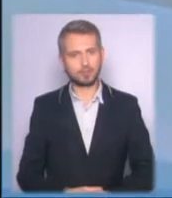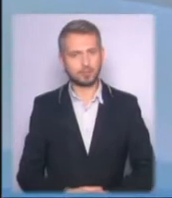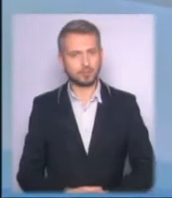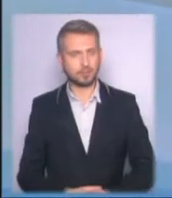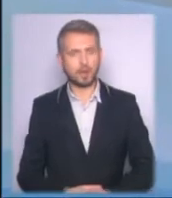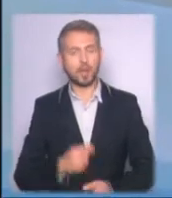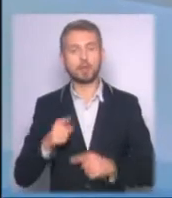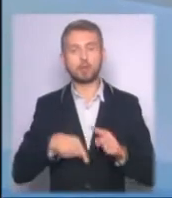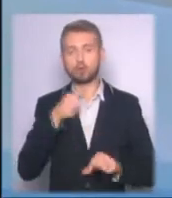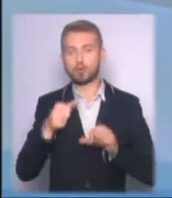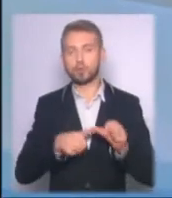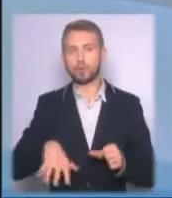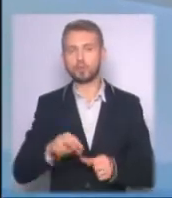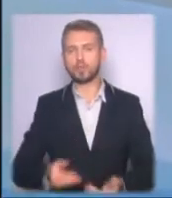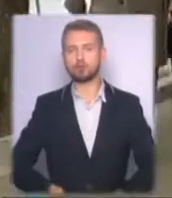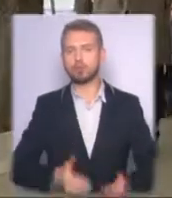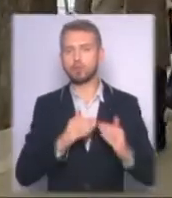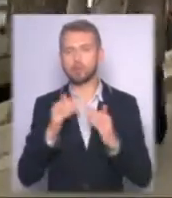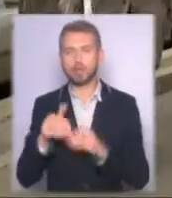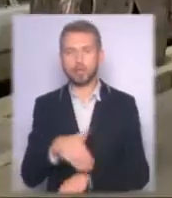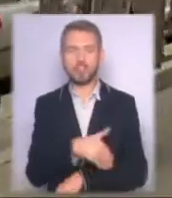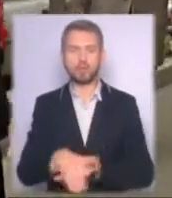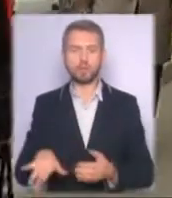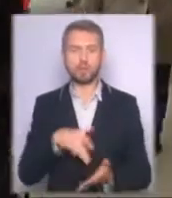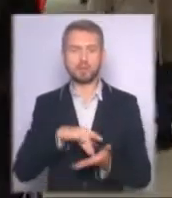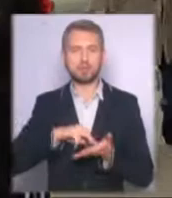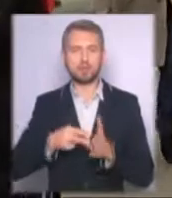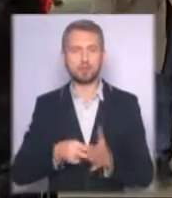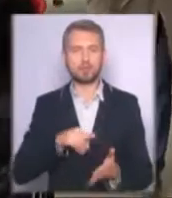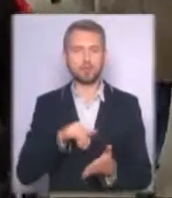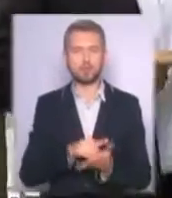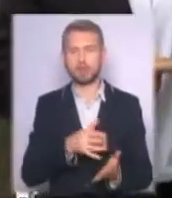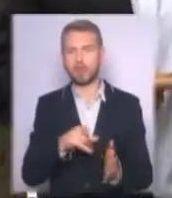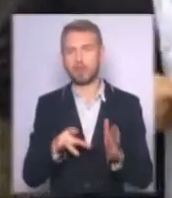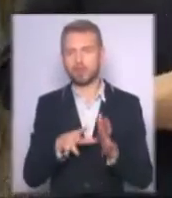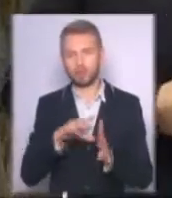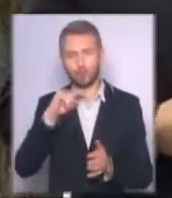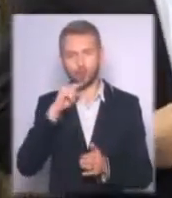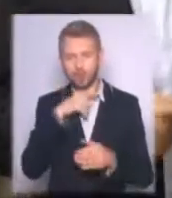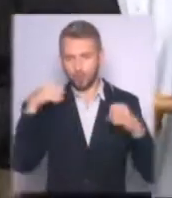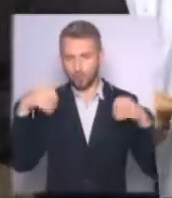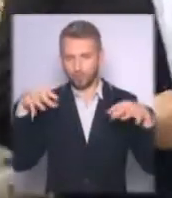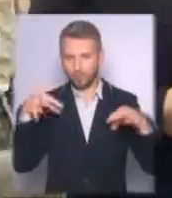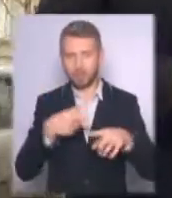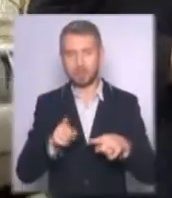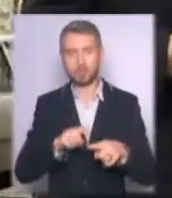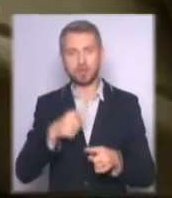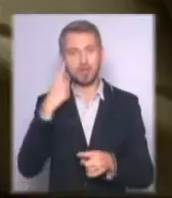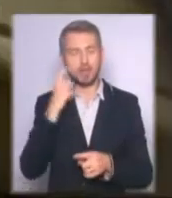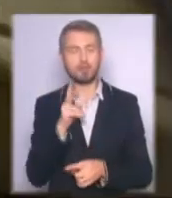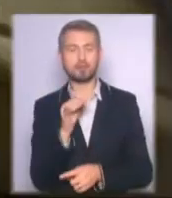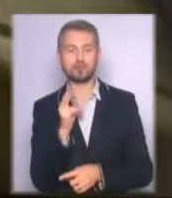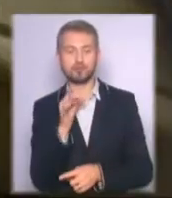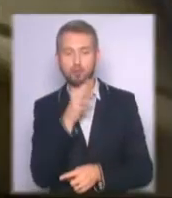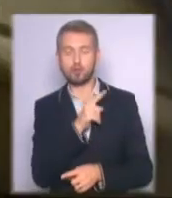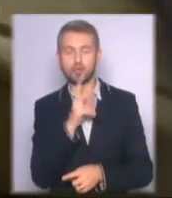В наступному році у всіх житлових будинках та на вулицях міста планують встановити енергоощадне освітлення. Про це заявив міський голова Віталій Кличко під час огляду